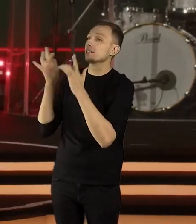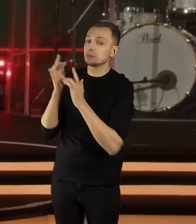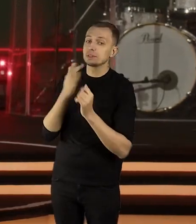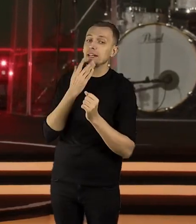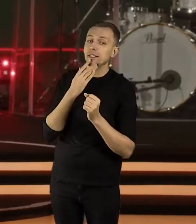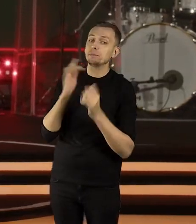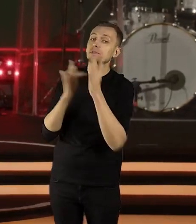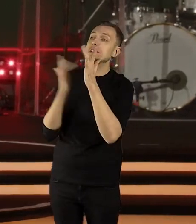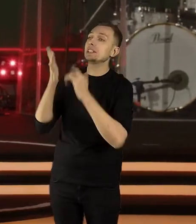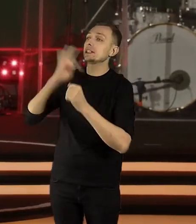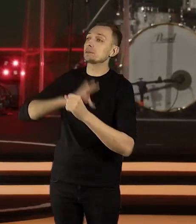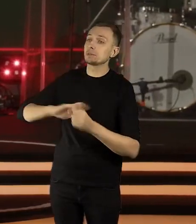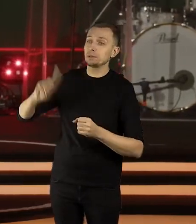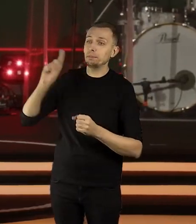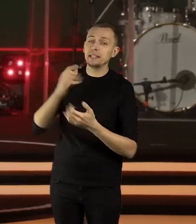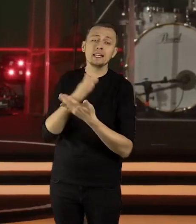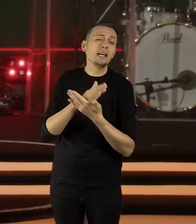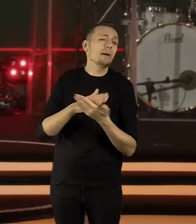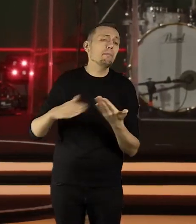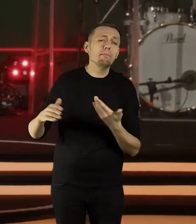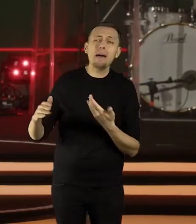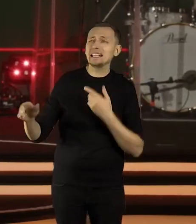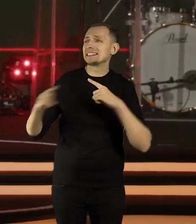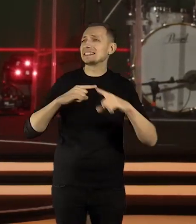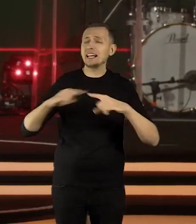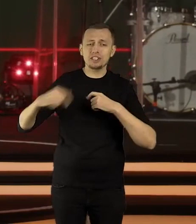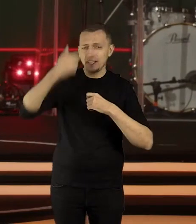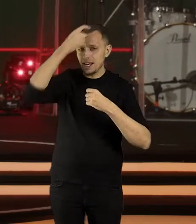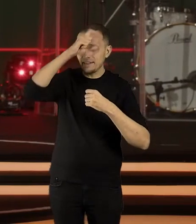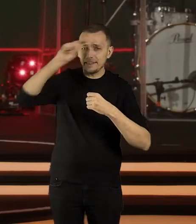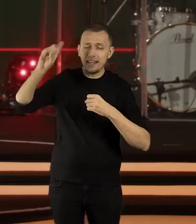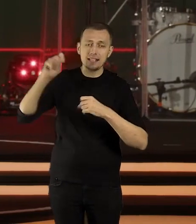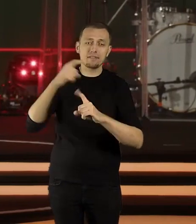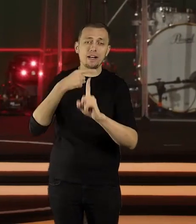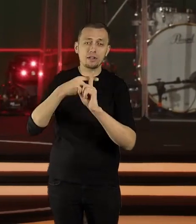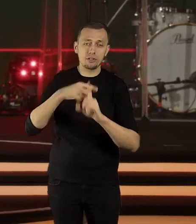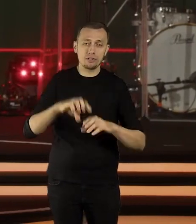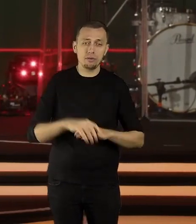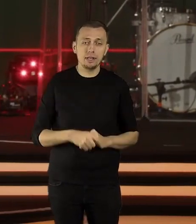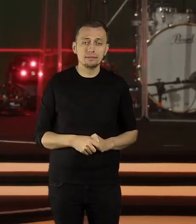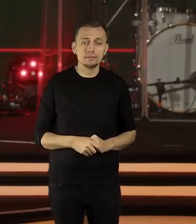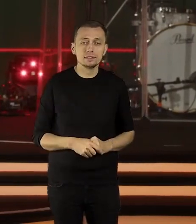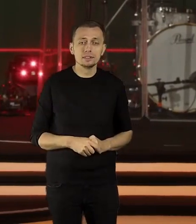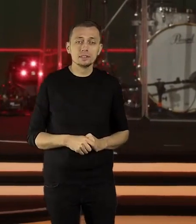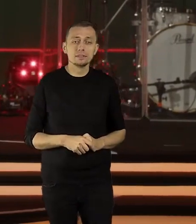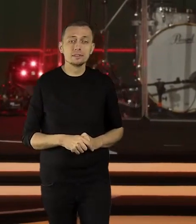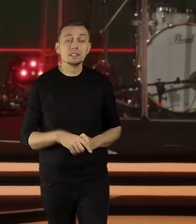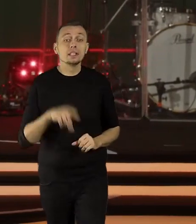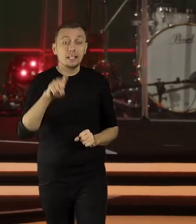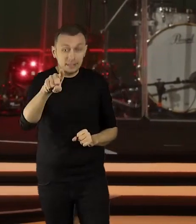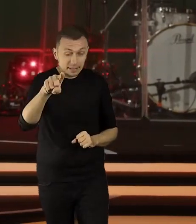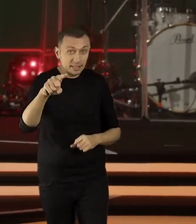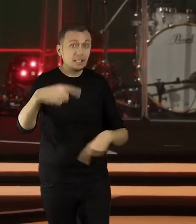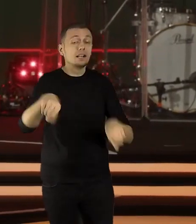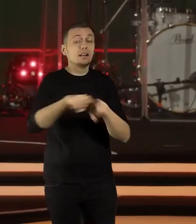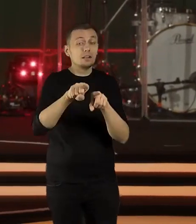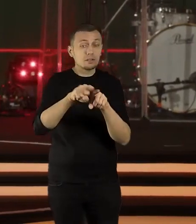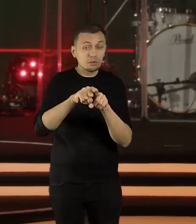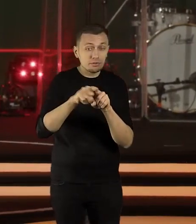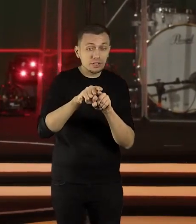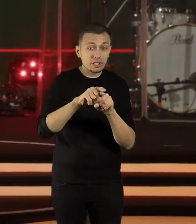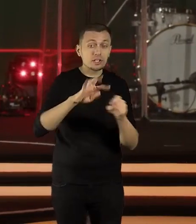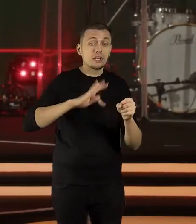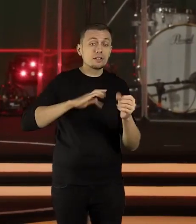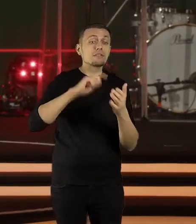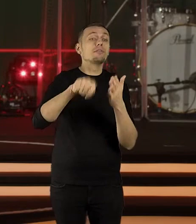chodzą. To są ludzie, którzy wiedzą, że Jezus jest wartością, dzielą się Nim. I Ty możesz do tego dołączyć, możesz nagrać swój filmik. Robimy to